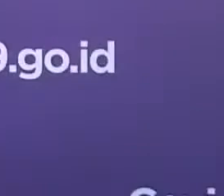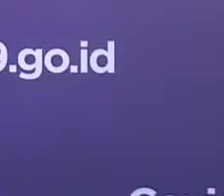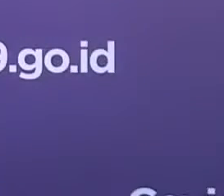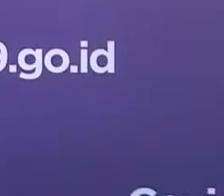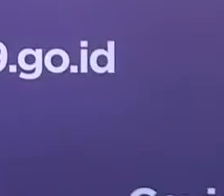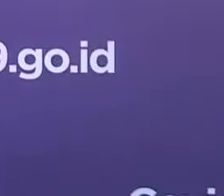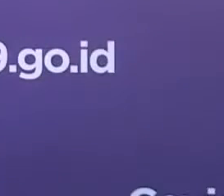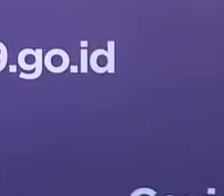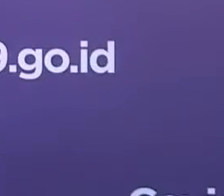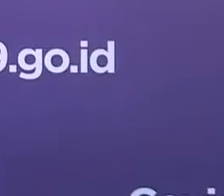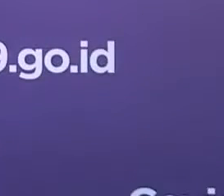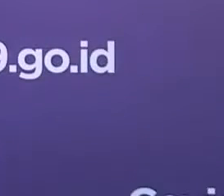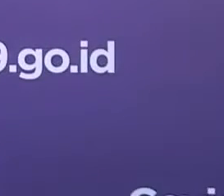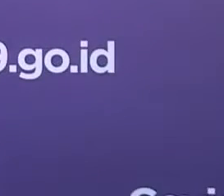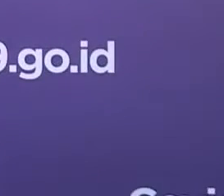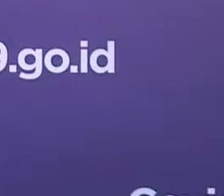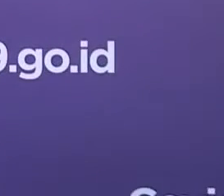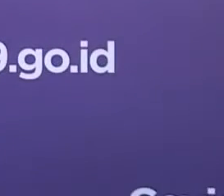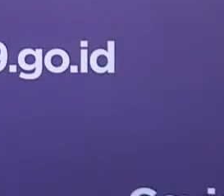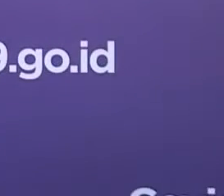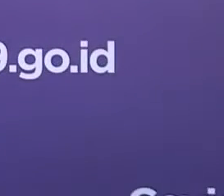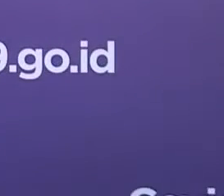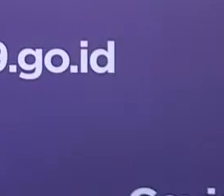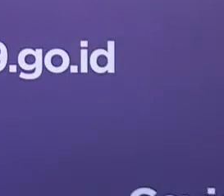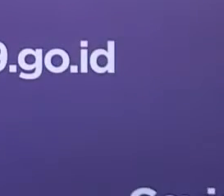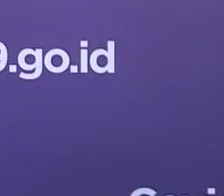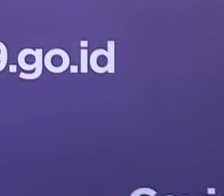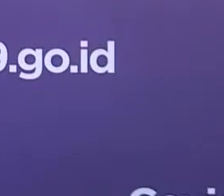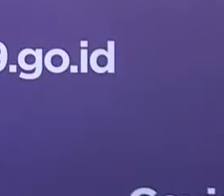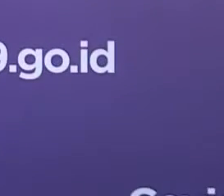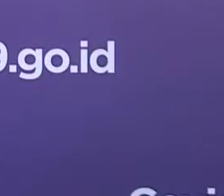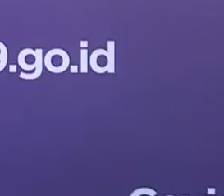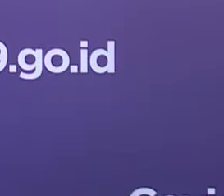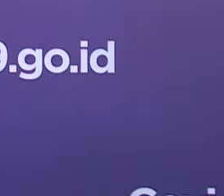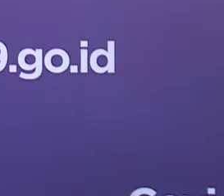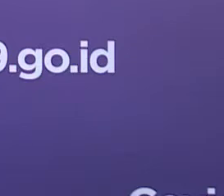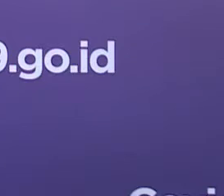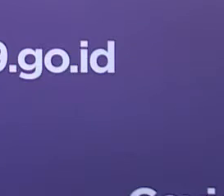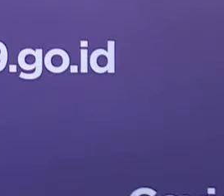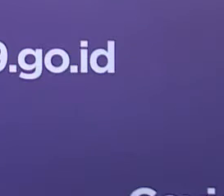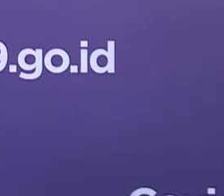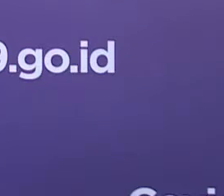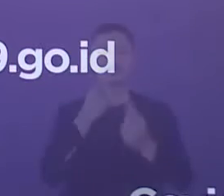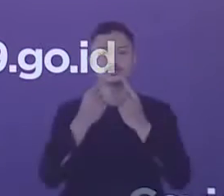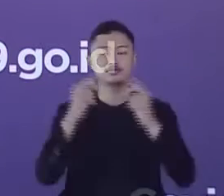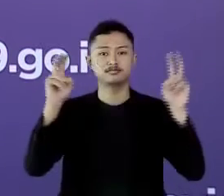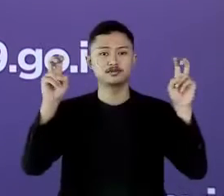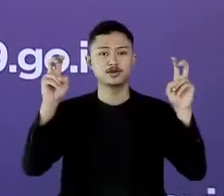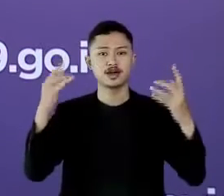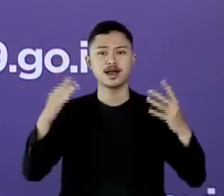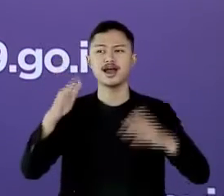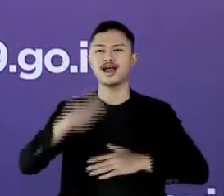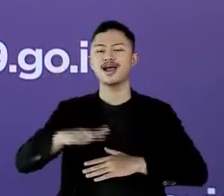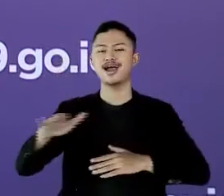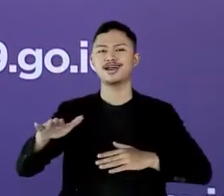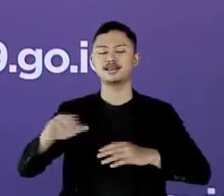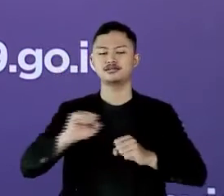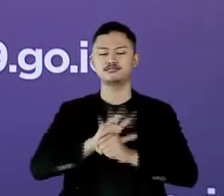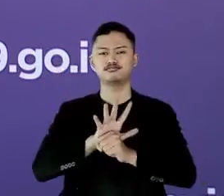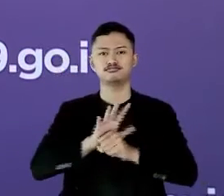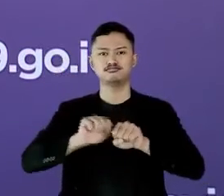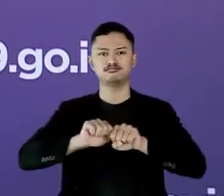Halo, selamat siang Sobat Tangguh, apa kabar? Senang sekali saya Wiki Adrian dapat bertemu dengan Anda kembali dalam dialog dengan topik waspada gelombang